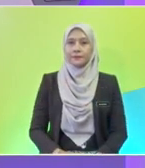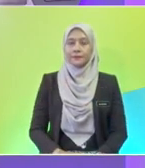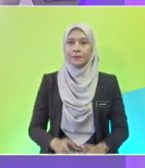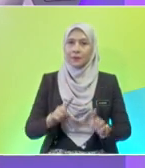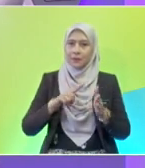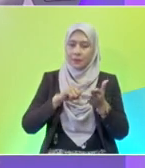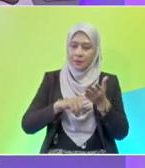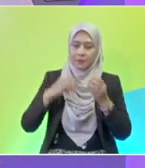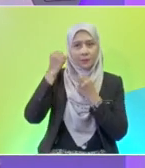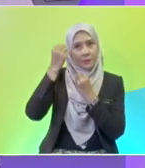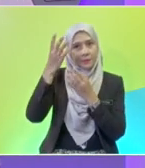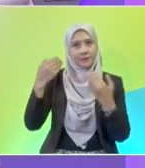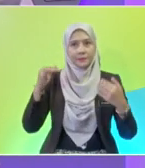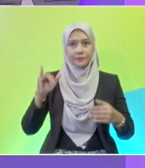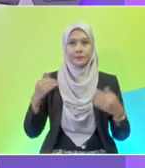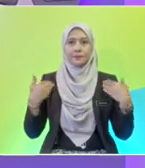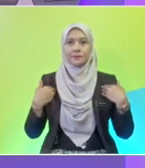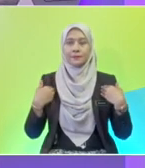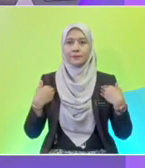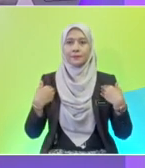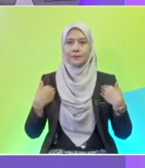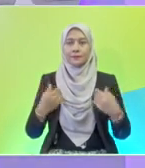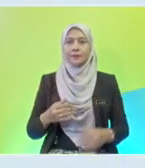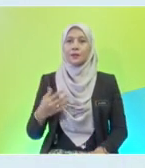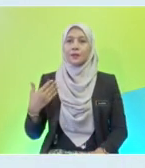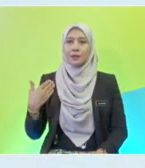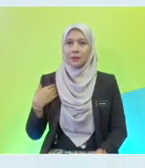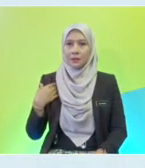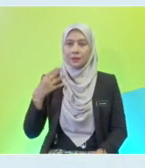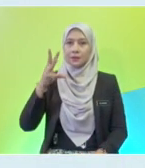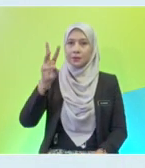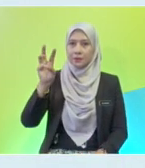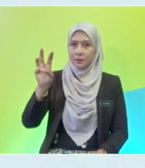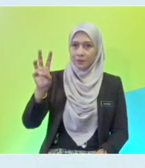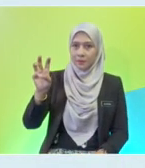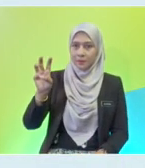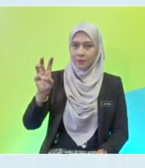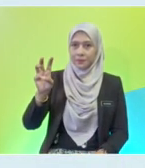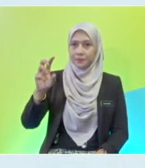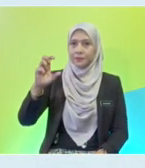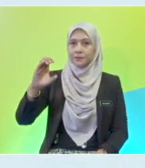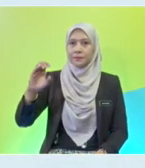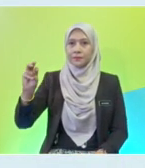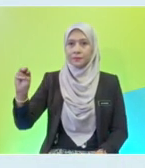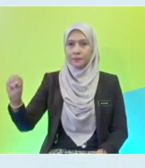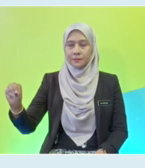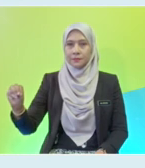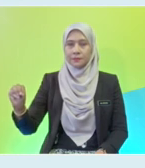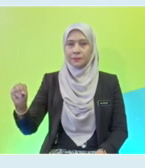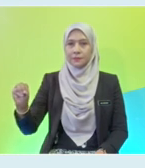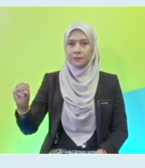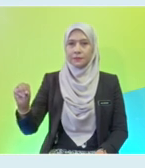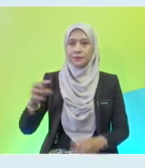menunjukan ada 60 cm terpadu guys jadi